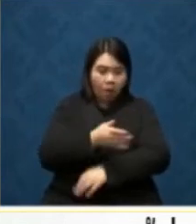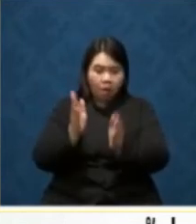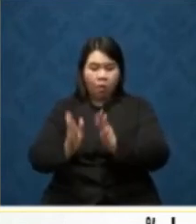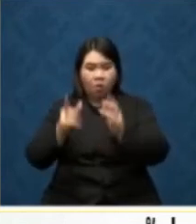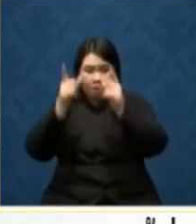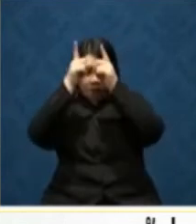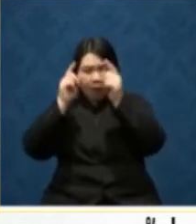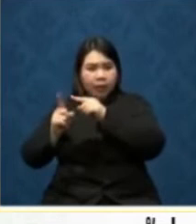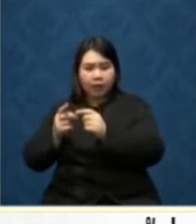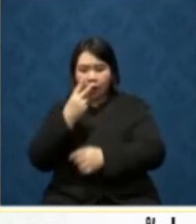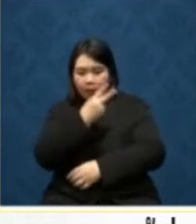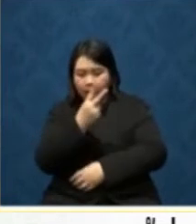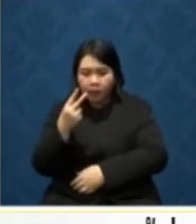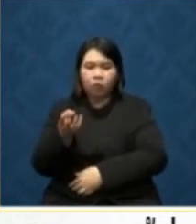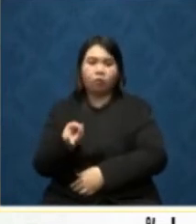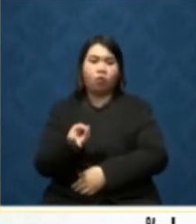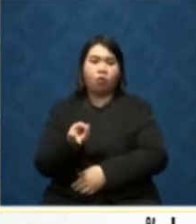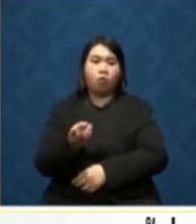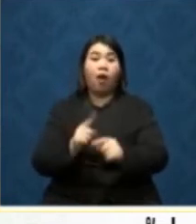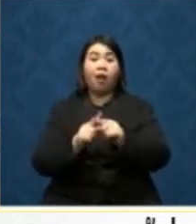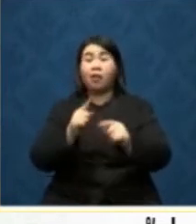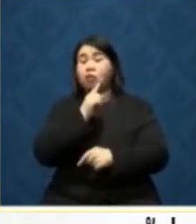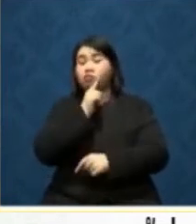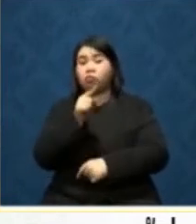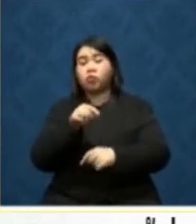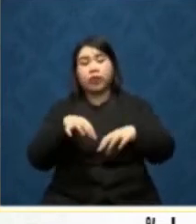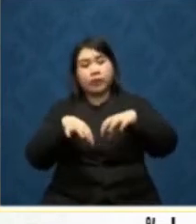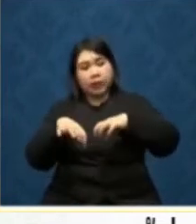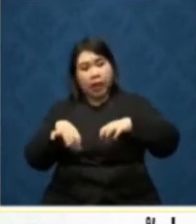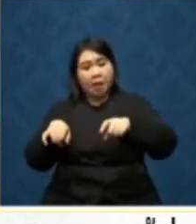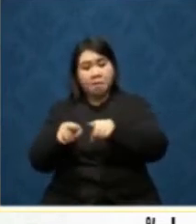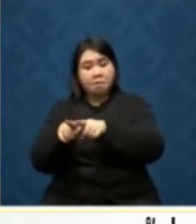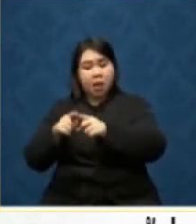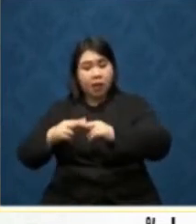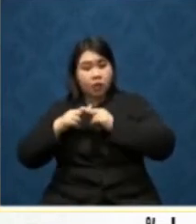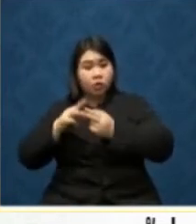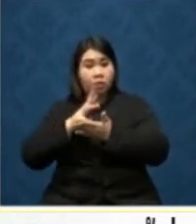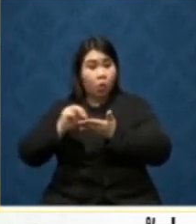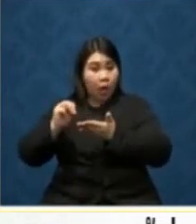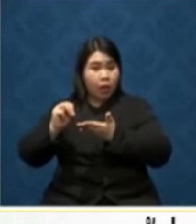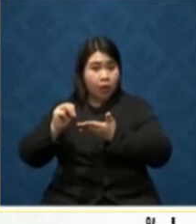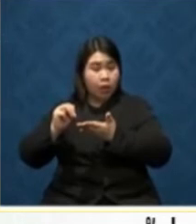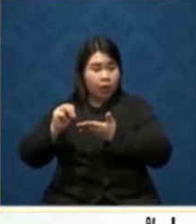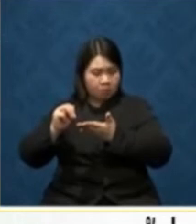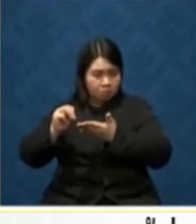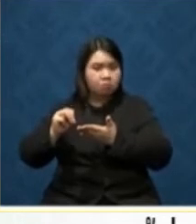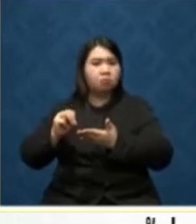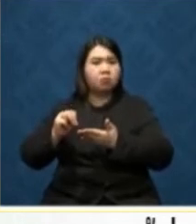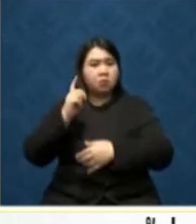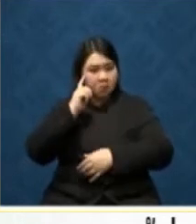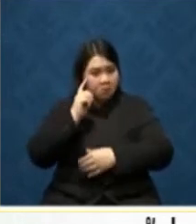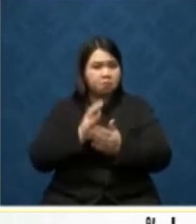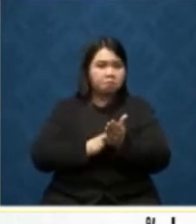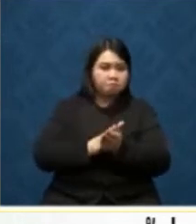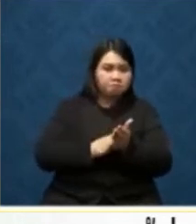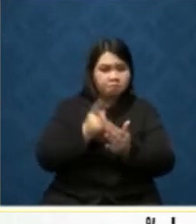ภาพตรนี้นะครับไม่วาจะเป็แพทย ไม่วาบุคละกรทางไทงหมดตเกี่วข้องเนี่ยมีอยู่น้อยการที่จะไปบริหารเป็นแบ